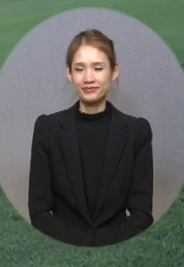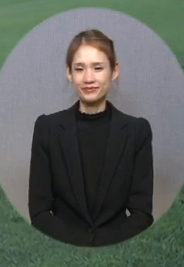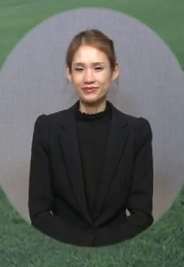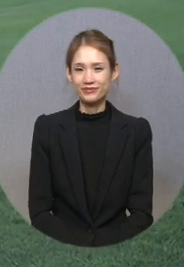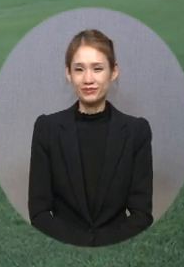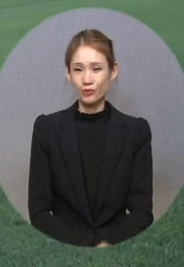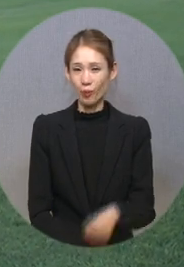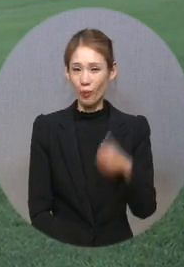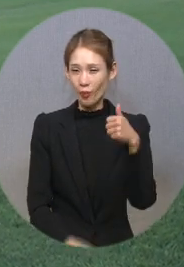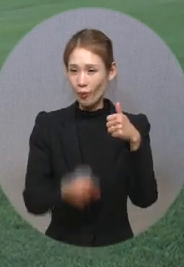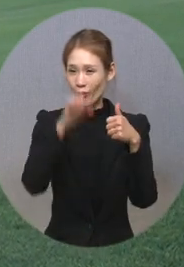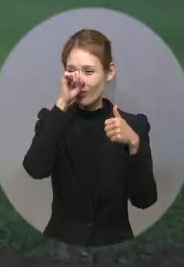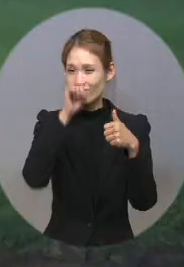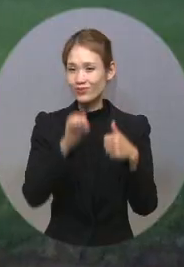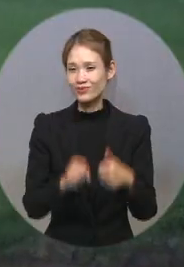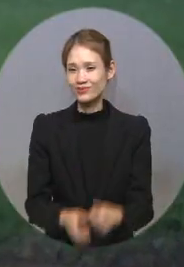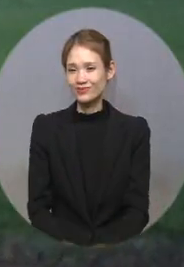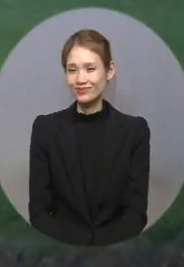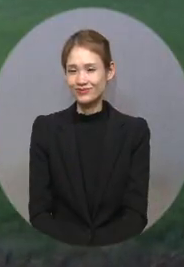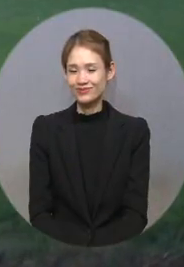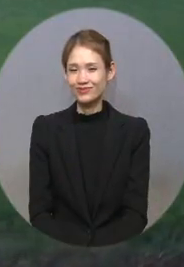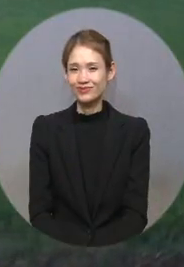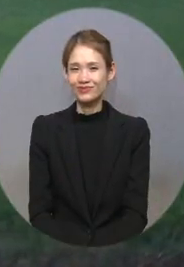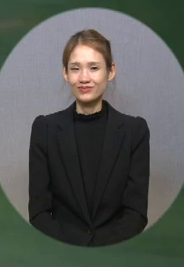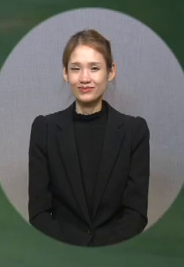어, 굿샷.